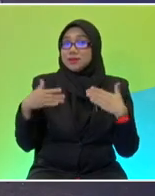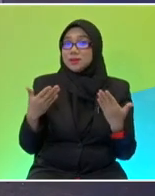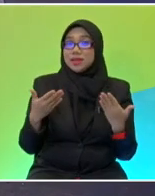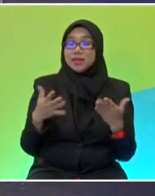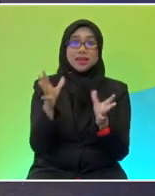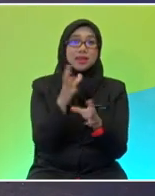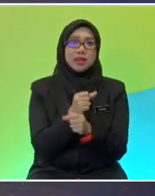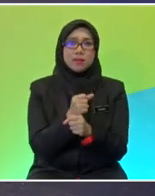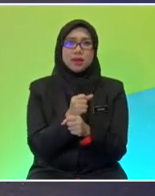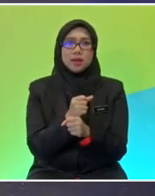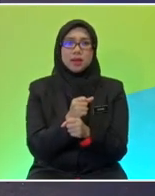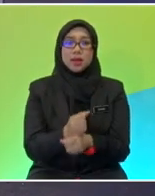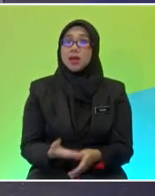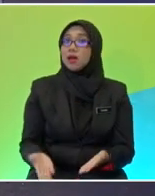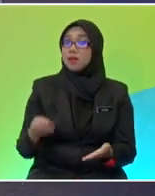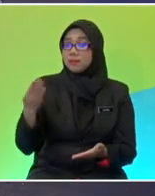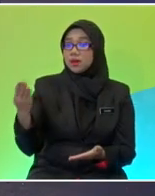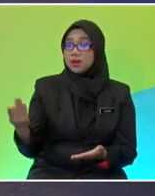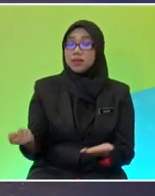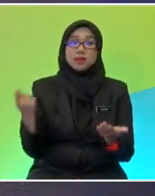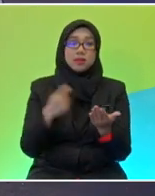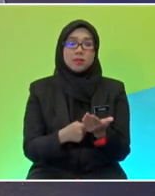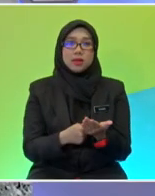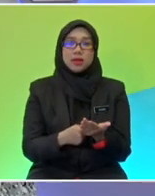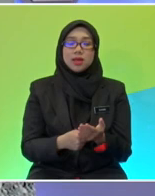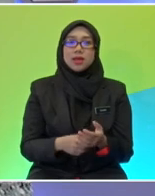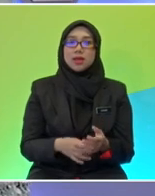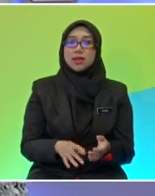dapatkan bahan tambahan untuk kelas kita hari ini